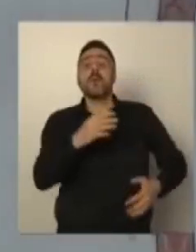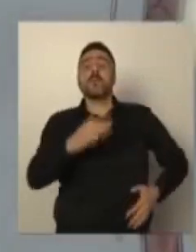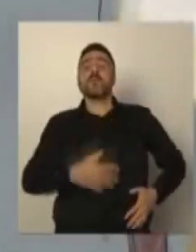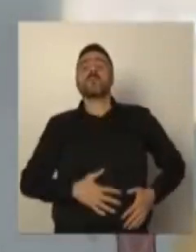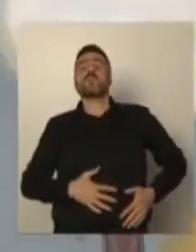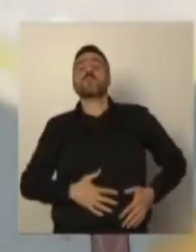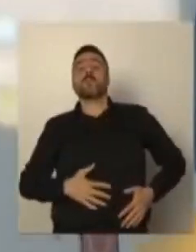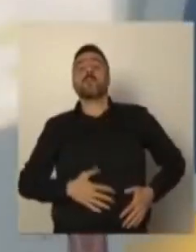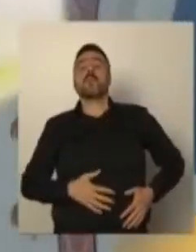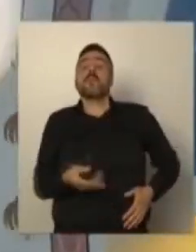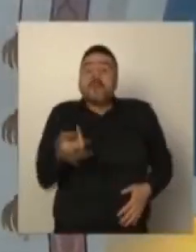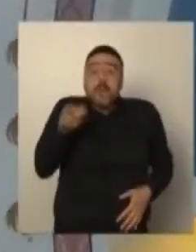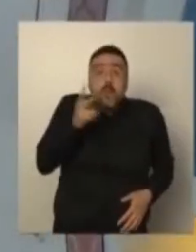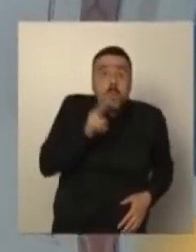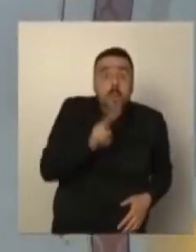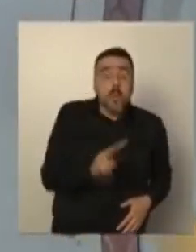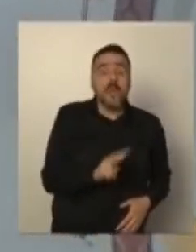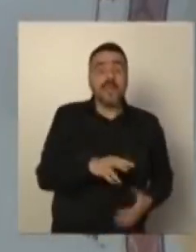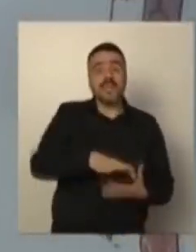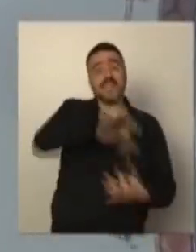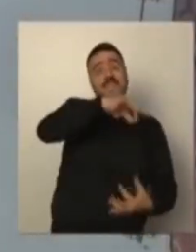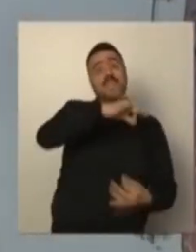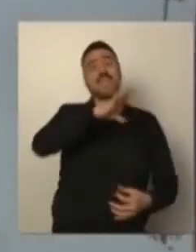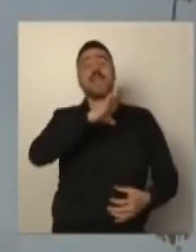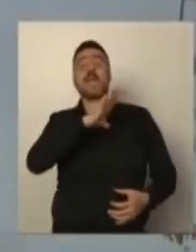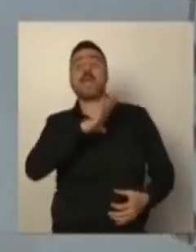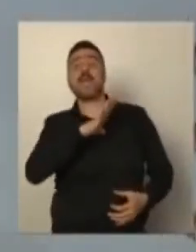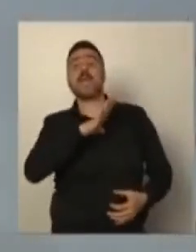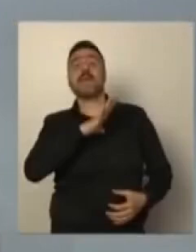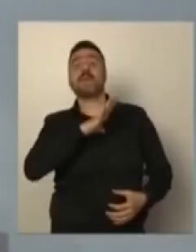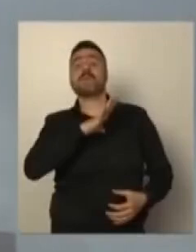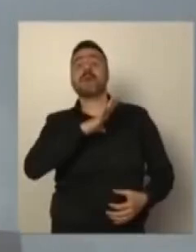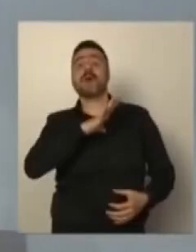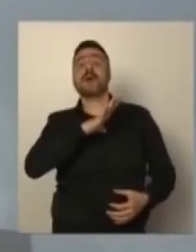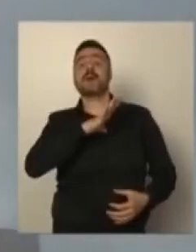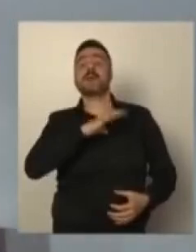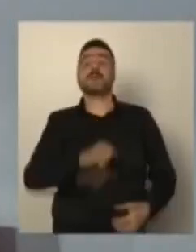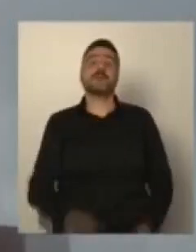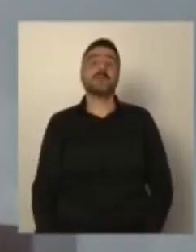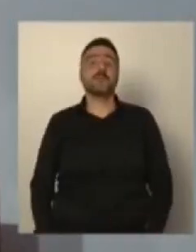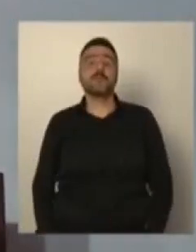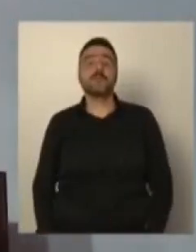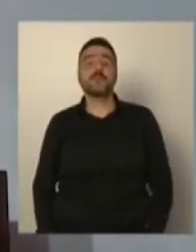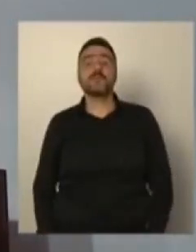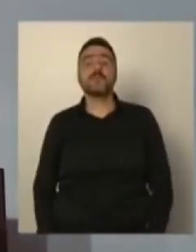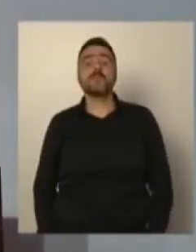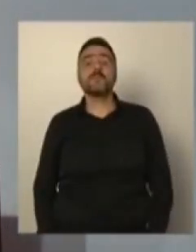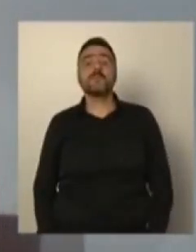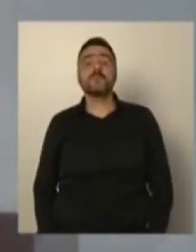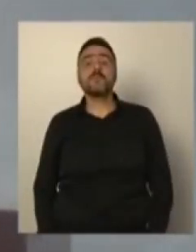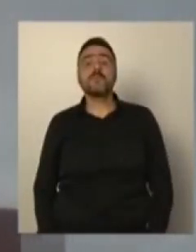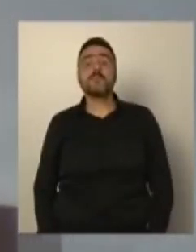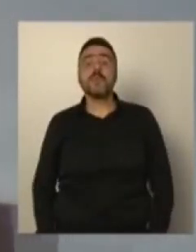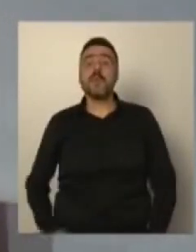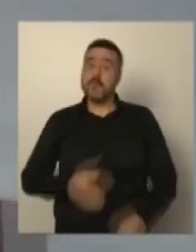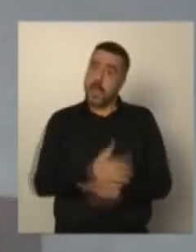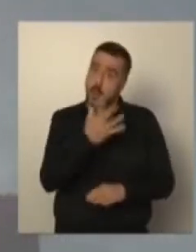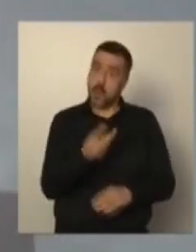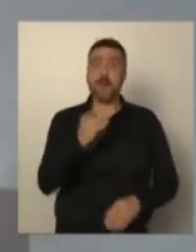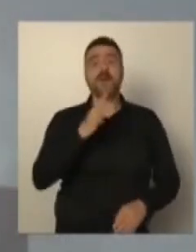tokluktan ölüyor insanlar. Bu da yine yapılan araştırmalar neticesinde ortaya çıkan bir